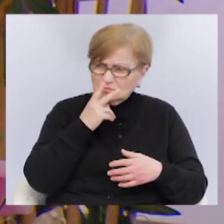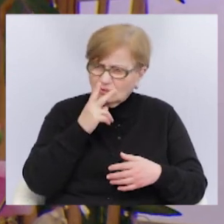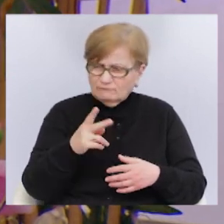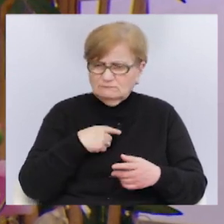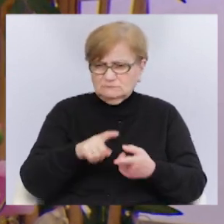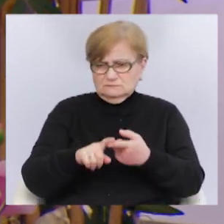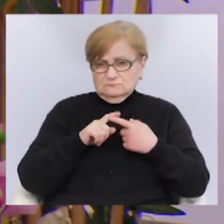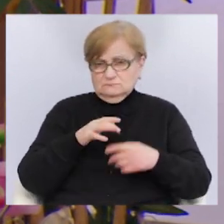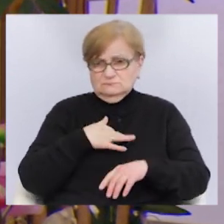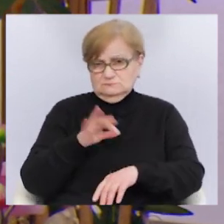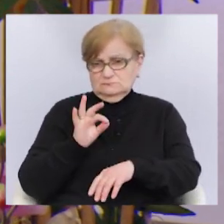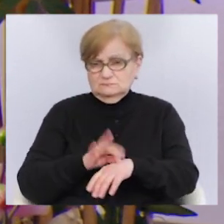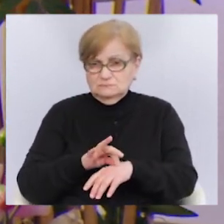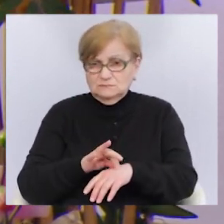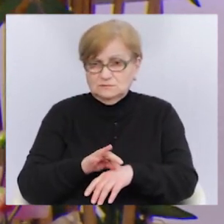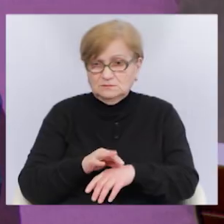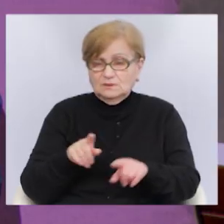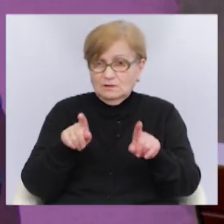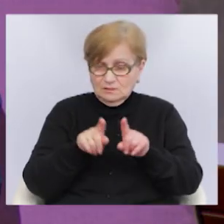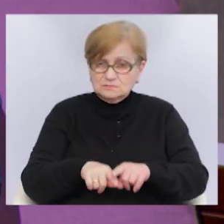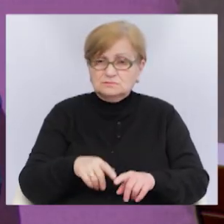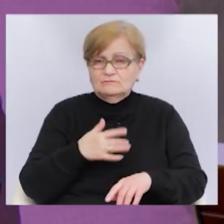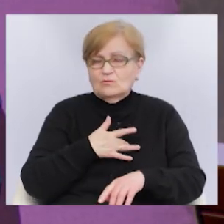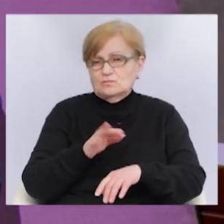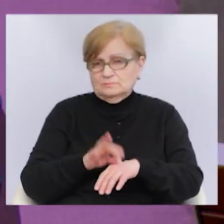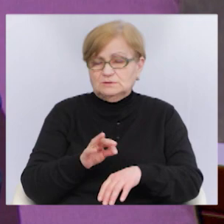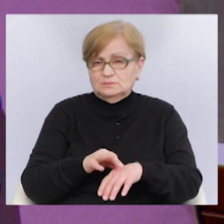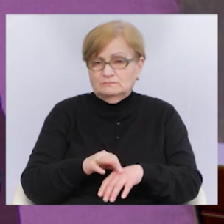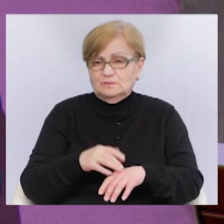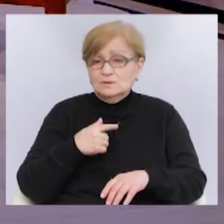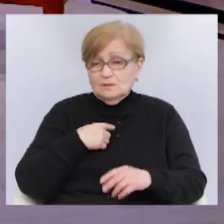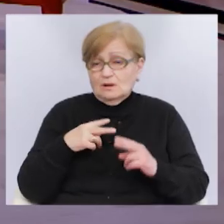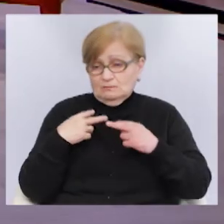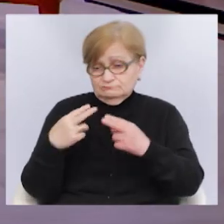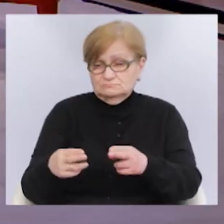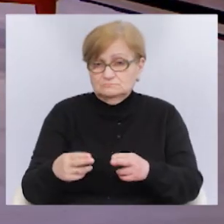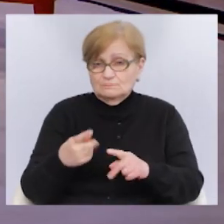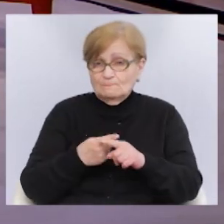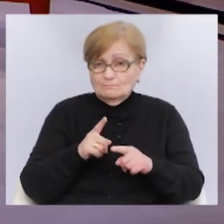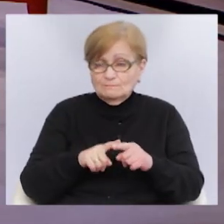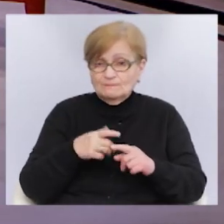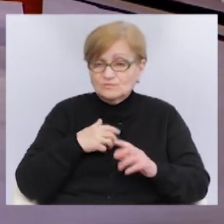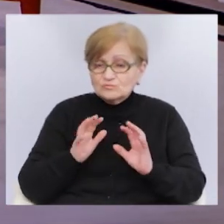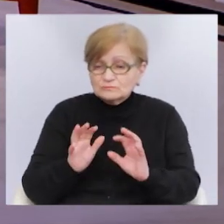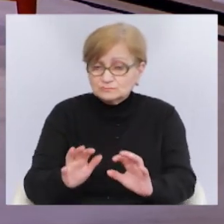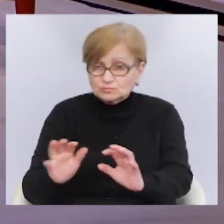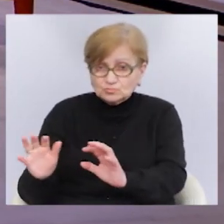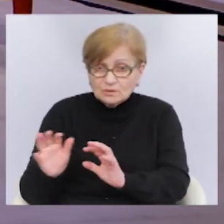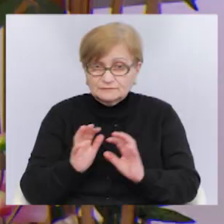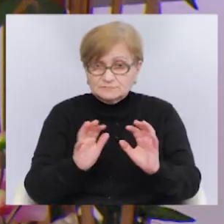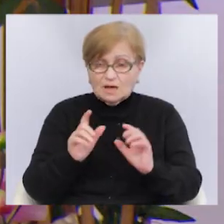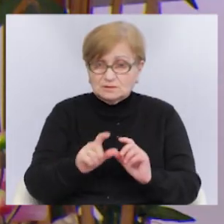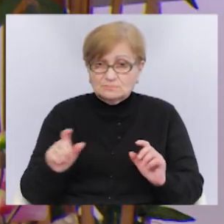როგორც ზრუნველებისთვის არის ასევე მტკივნეული. ანუ ჩვენ იმიტომ რომ ვზრუნავთ